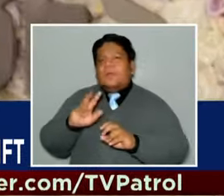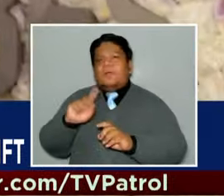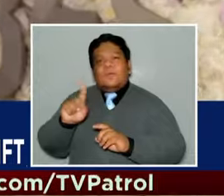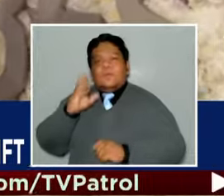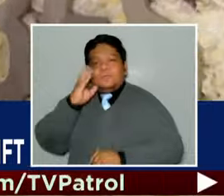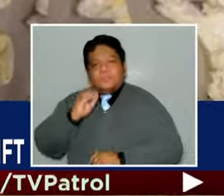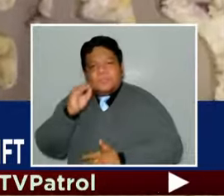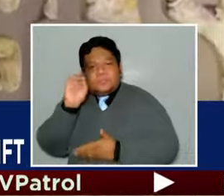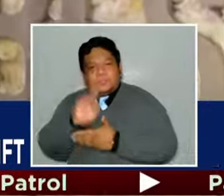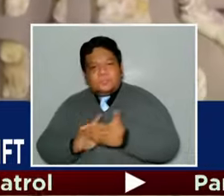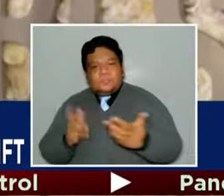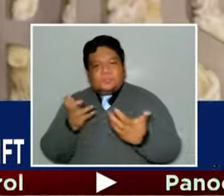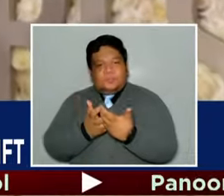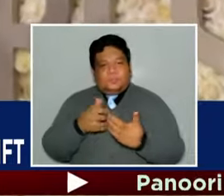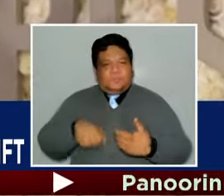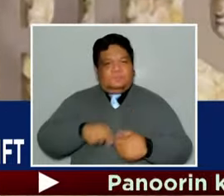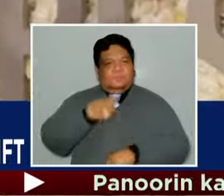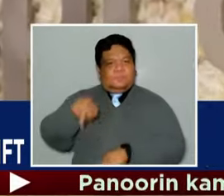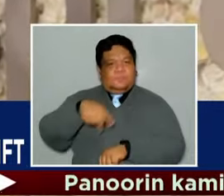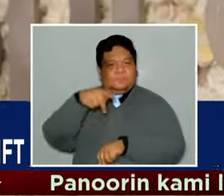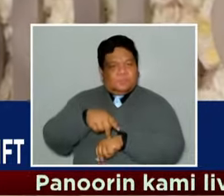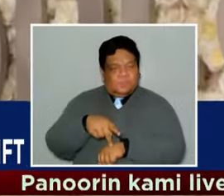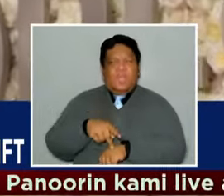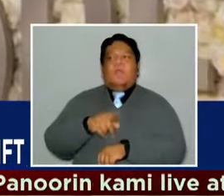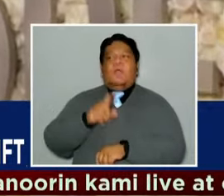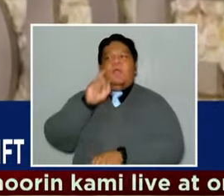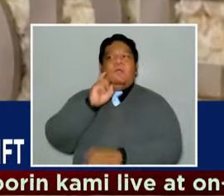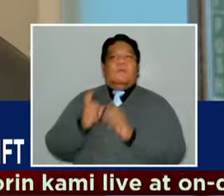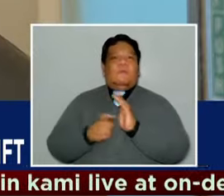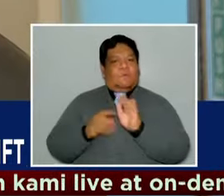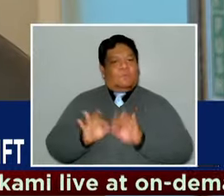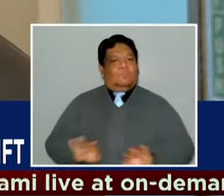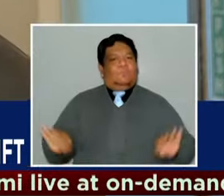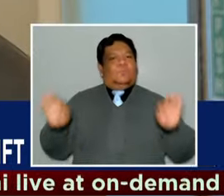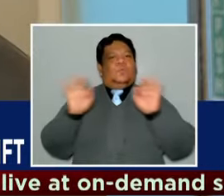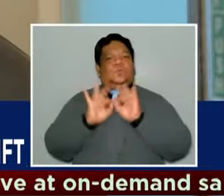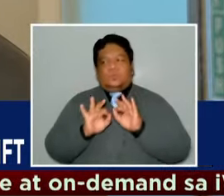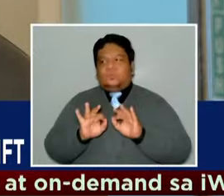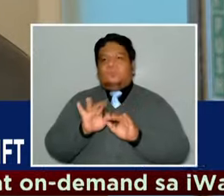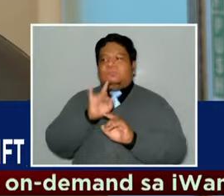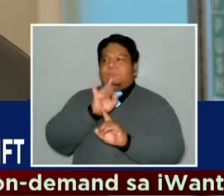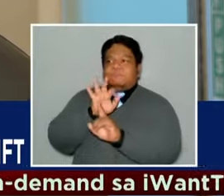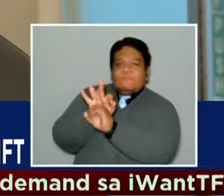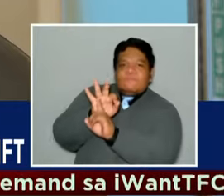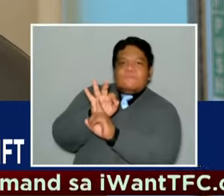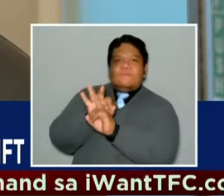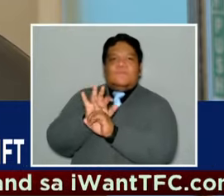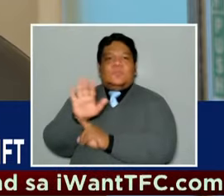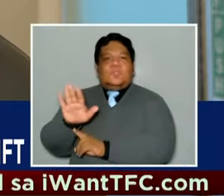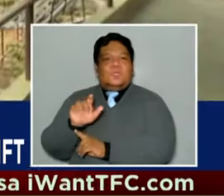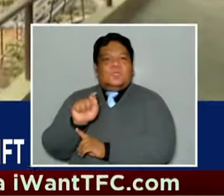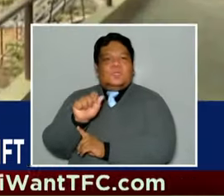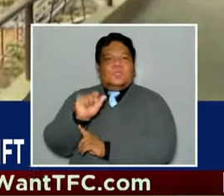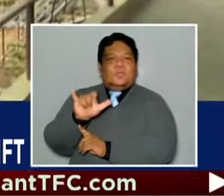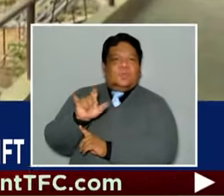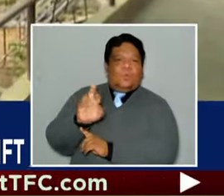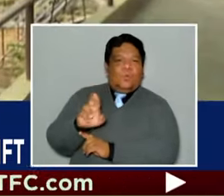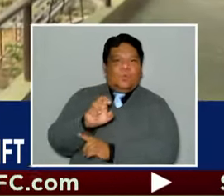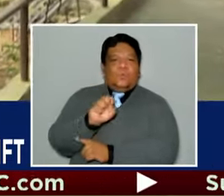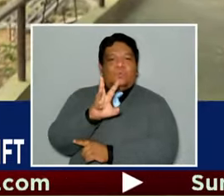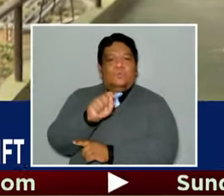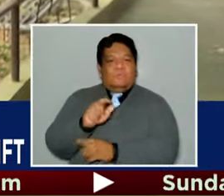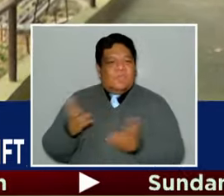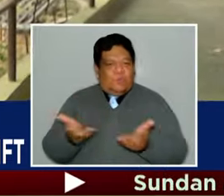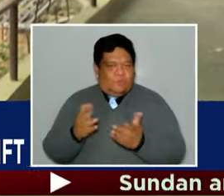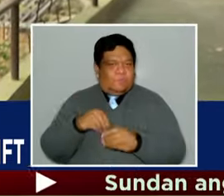We recognize the importance and activities of the fandom of Taylor Swift in the Philippines and globally.